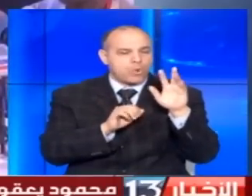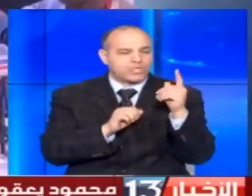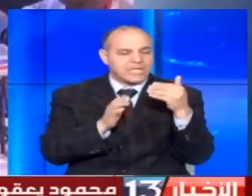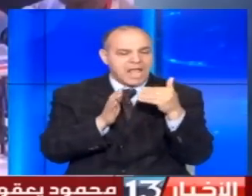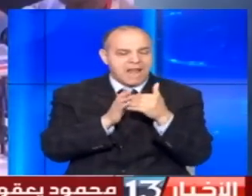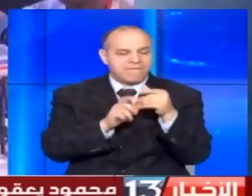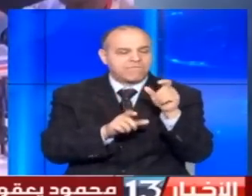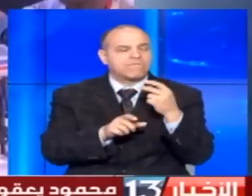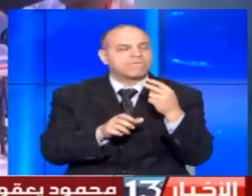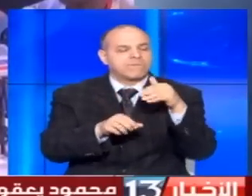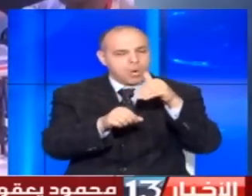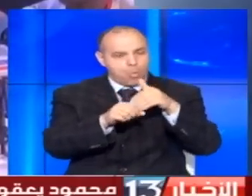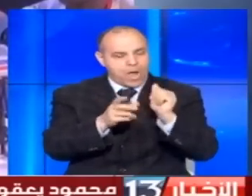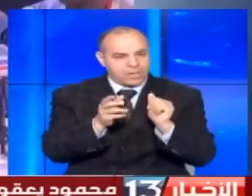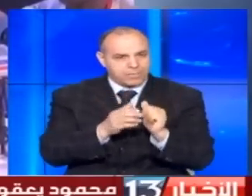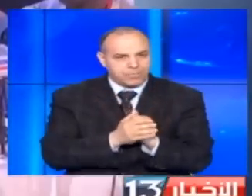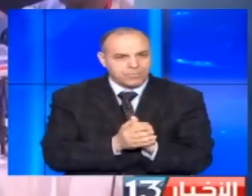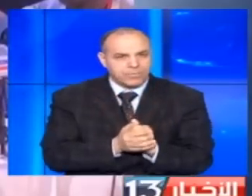الف